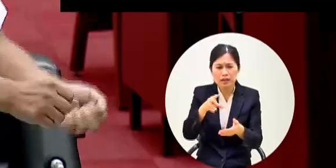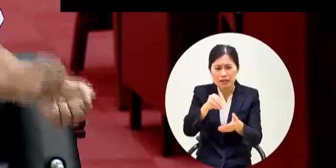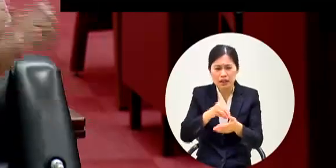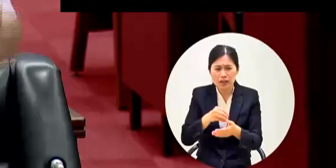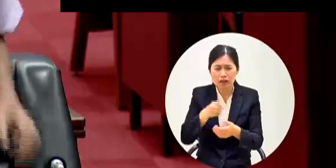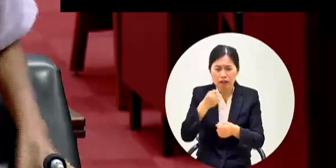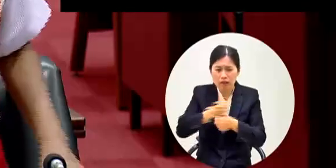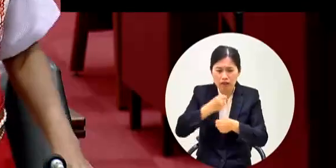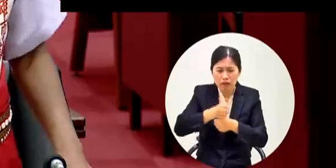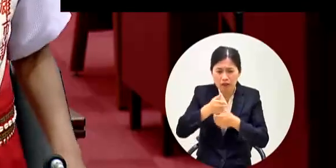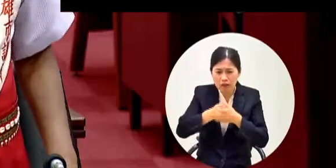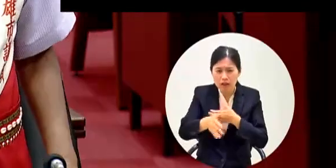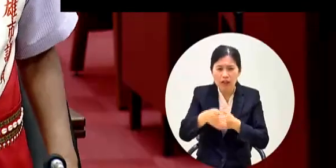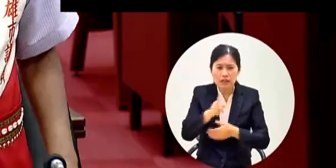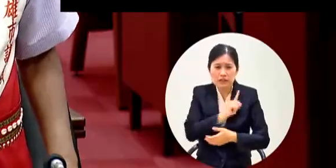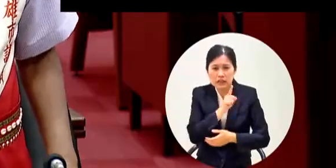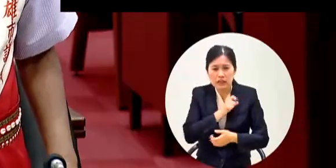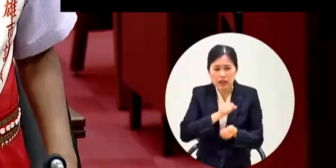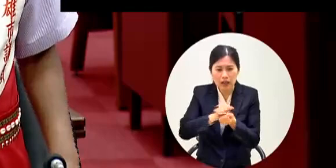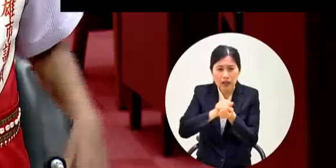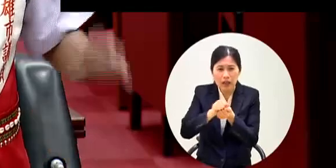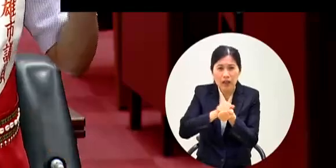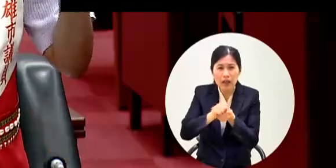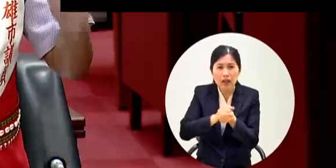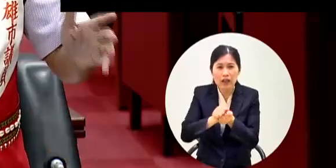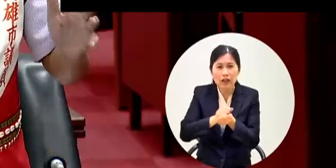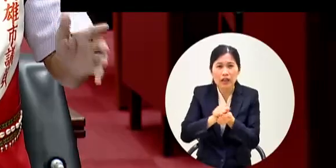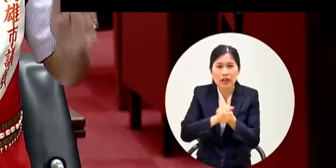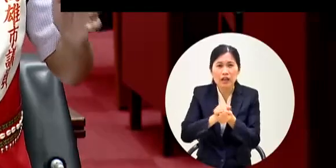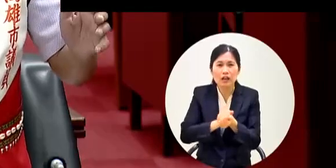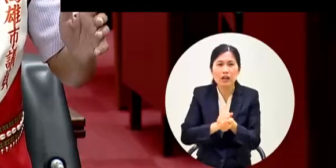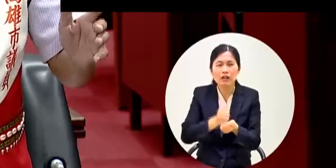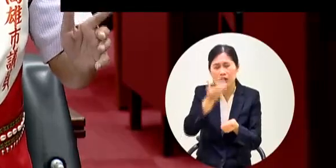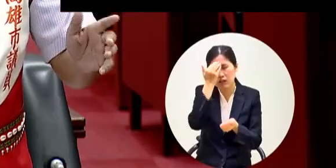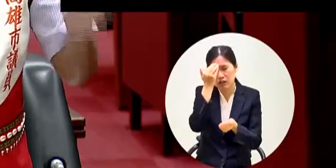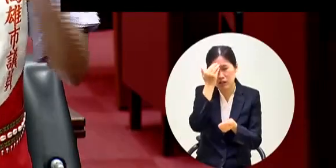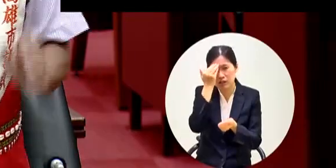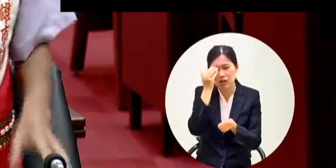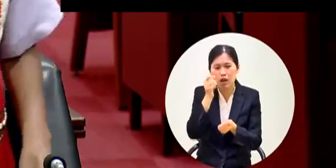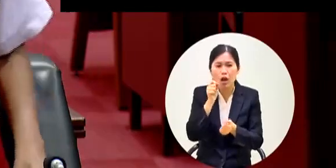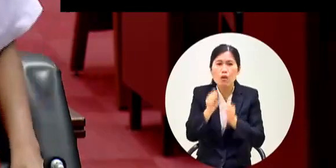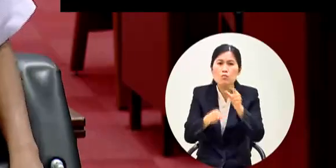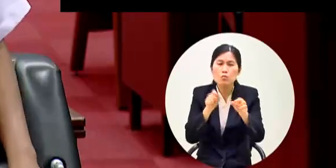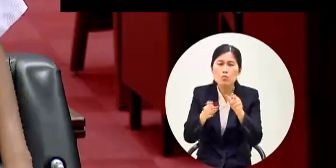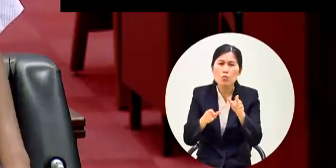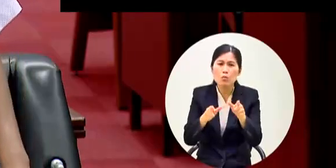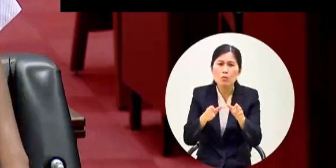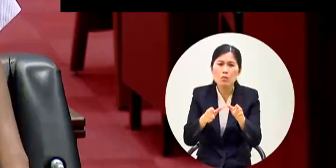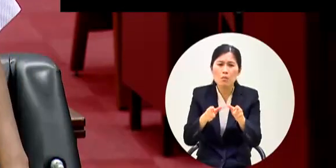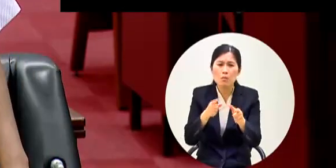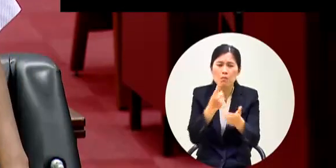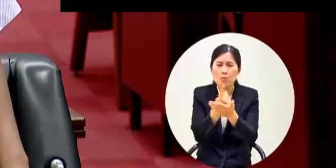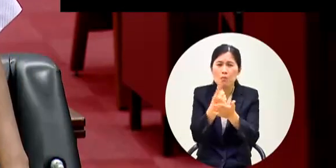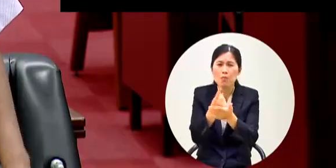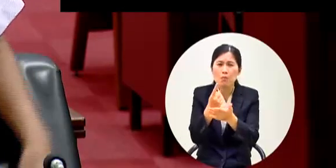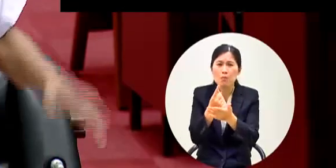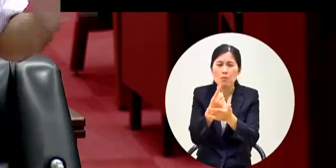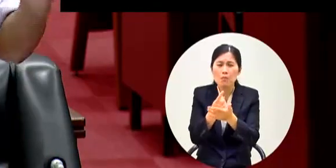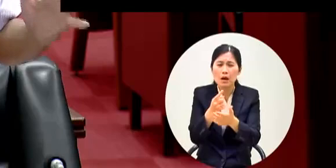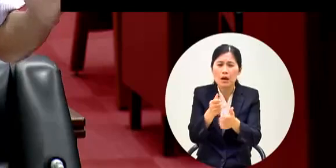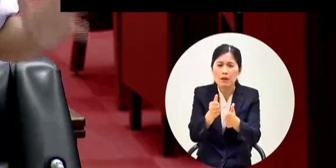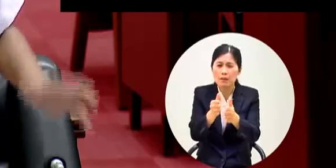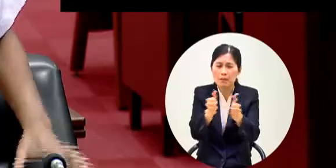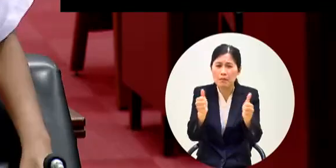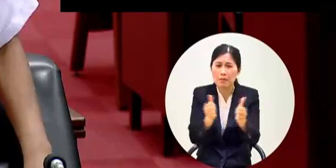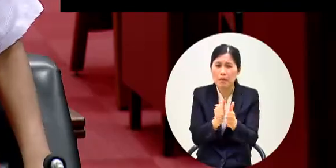我去采购的时候，我就可以做到现成的，不必带着一个作业的一个 SOP 到